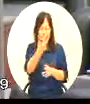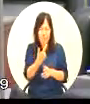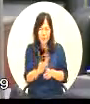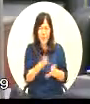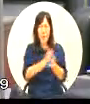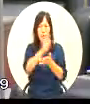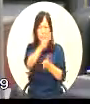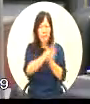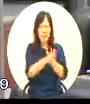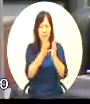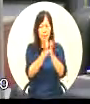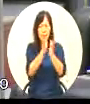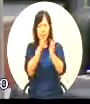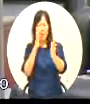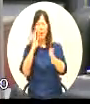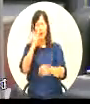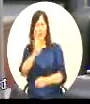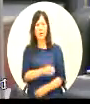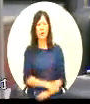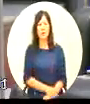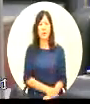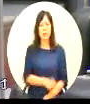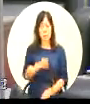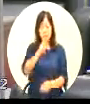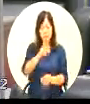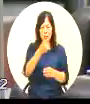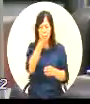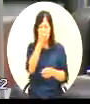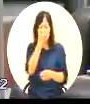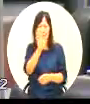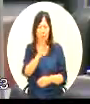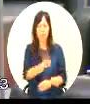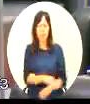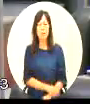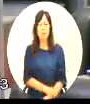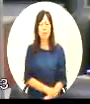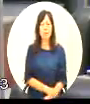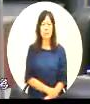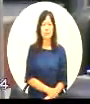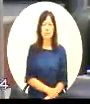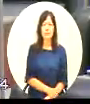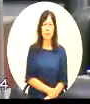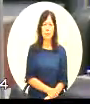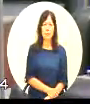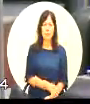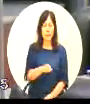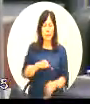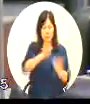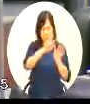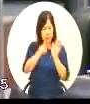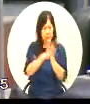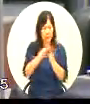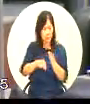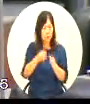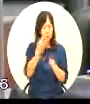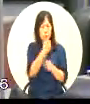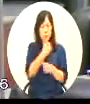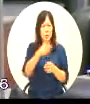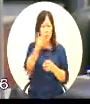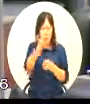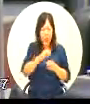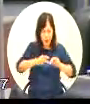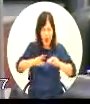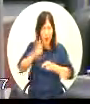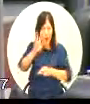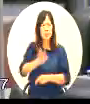后就变成一堆人排队，然后借不到车，等很久。那我想这些情况也许都在陆陆续的